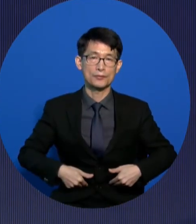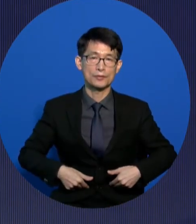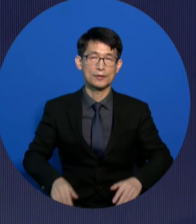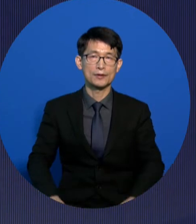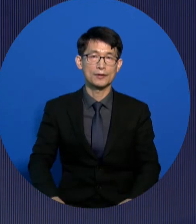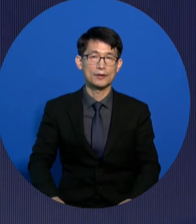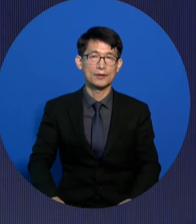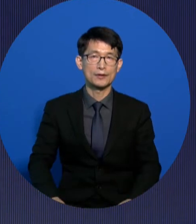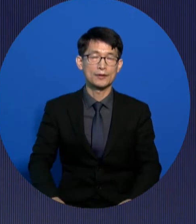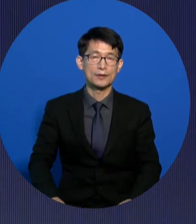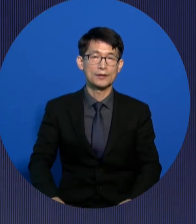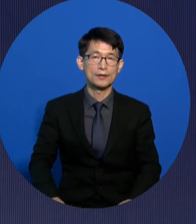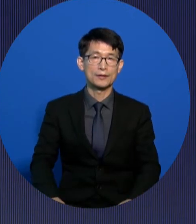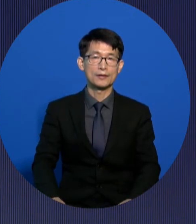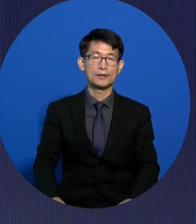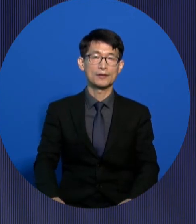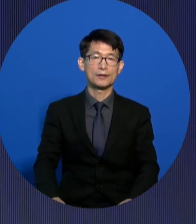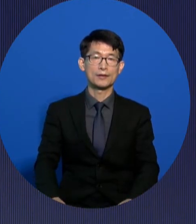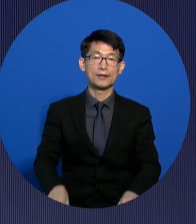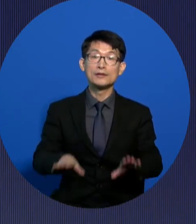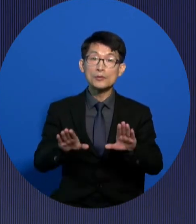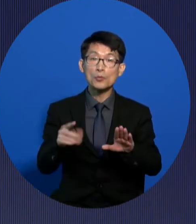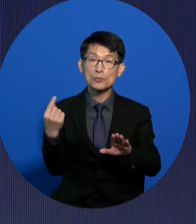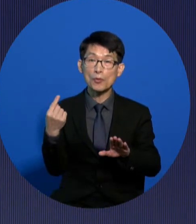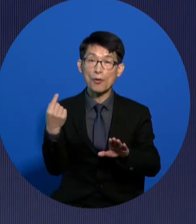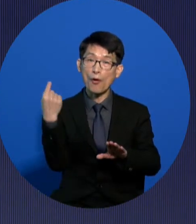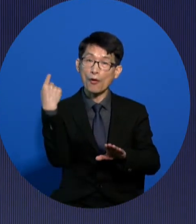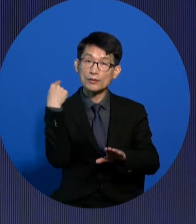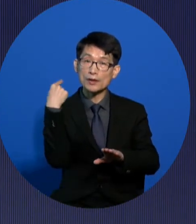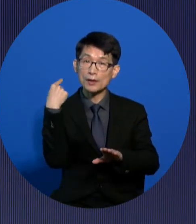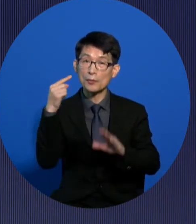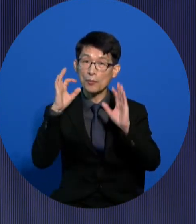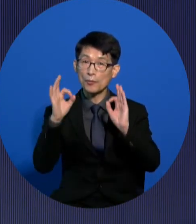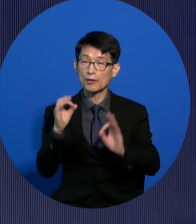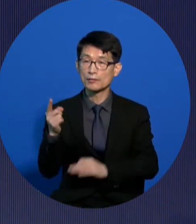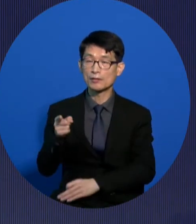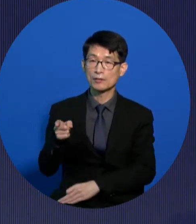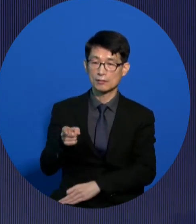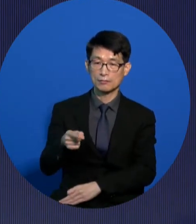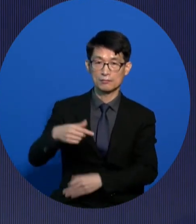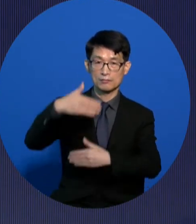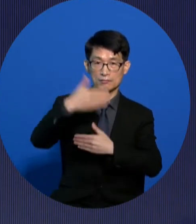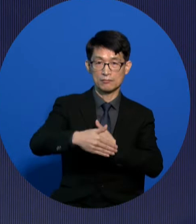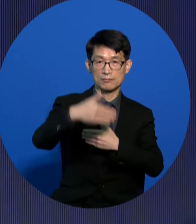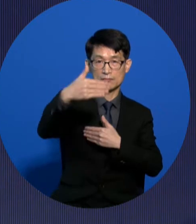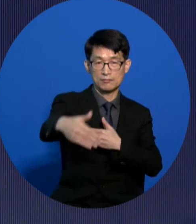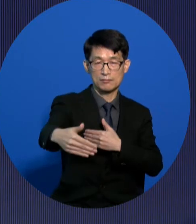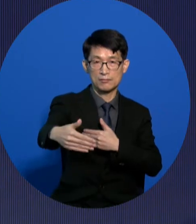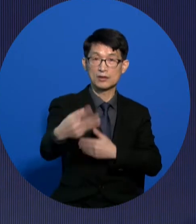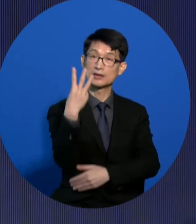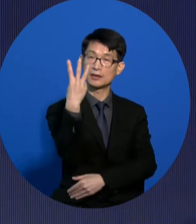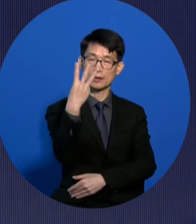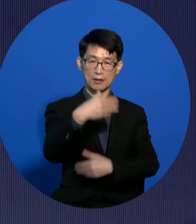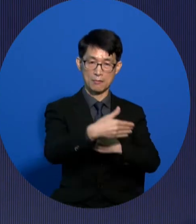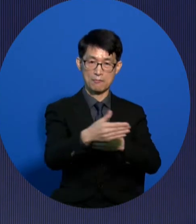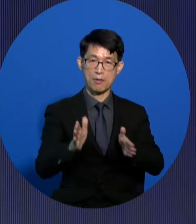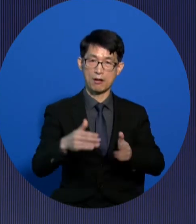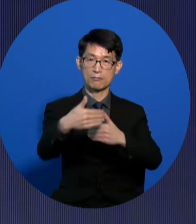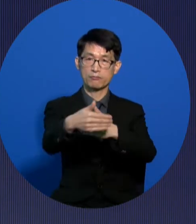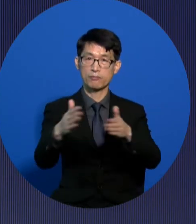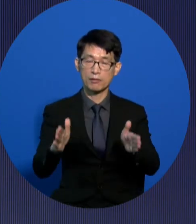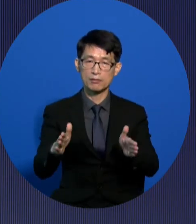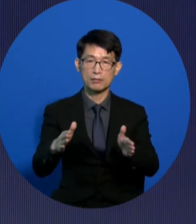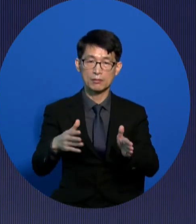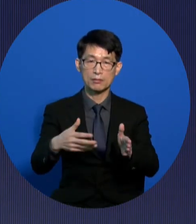막아놓고 벽과 벽 사이에서 각각의 이야기를 하고 있더라고요. 그러니까 우리부터 막아놓은 벽을 비장애인에게